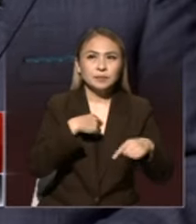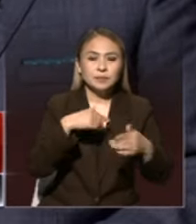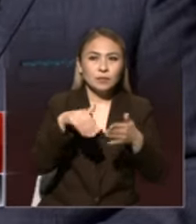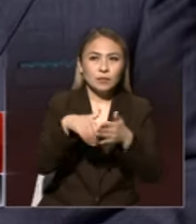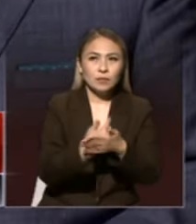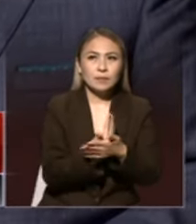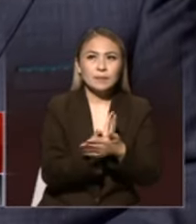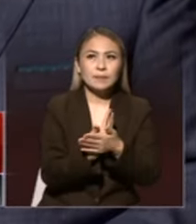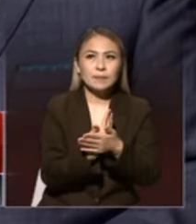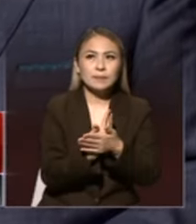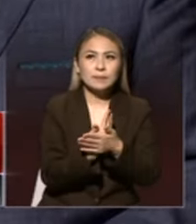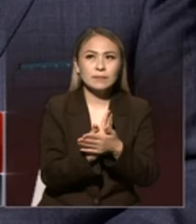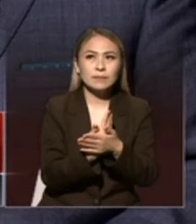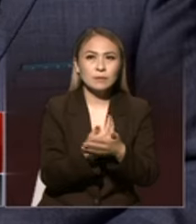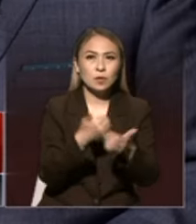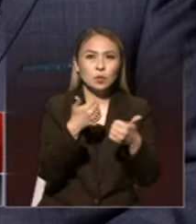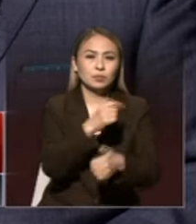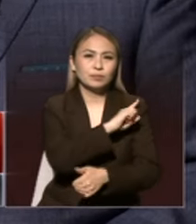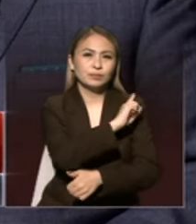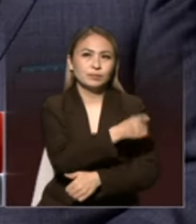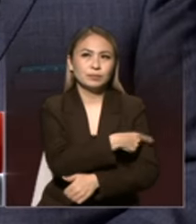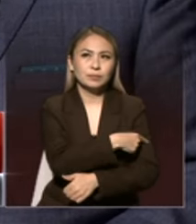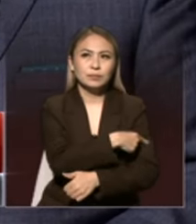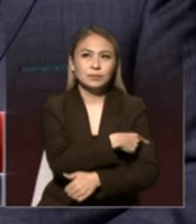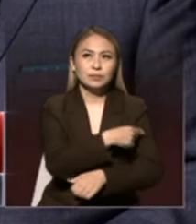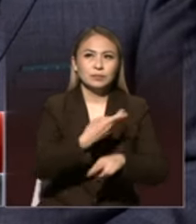тұрса, біз одан да қатты жұмыс істейміз, көрдіңіздер ме?